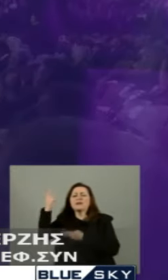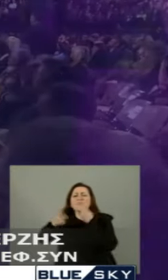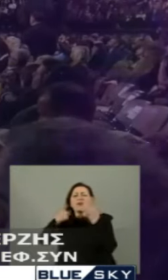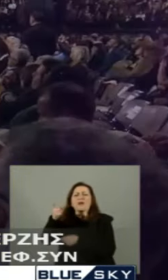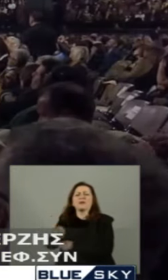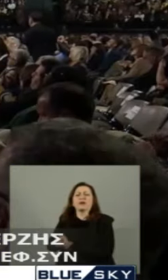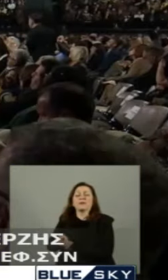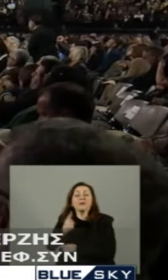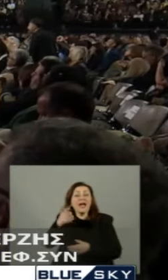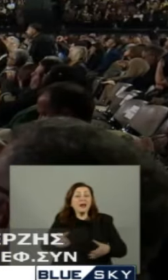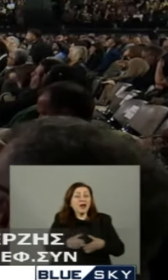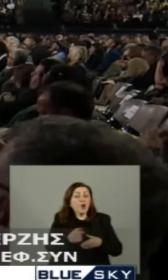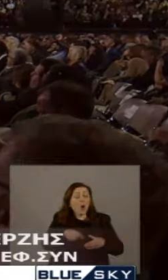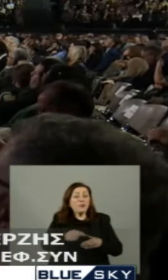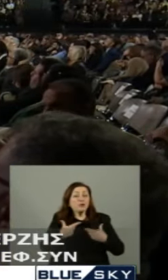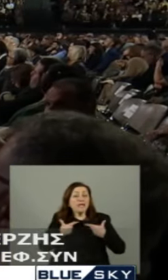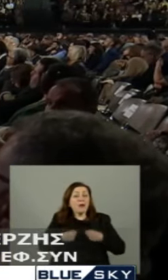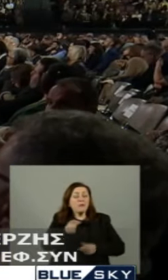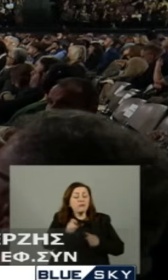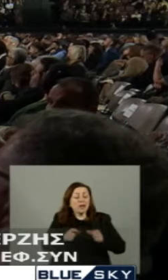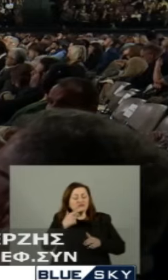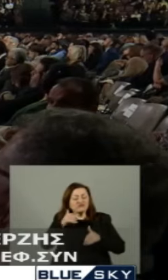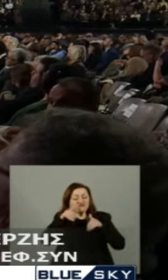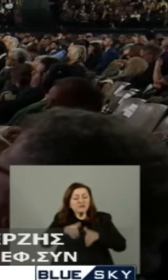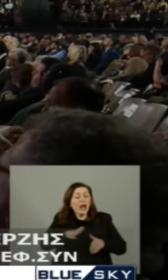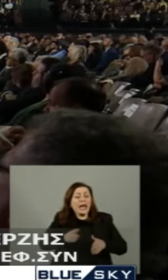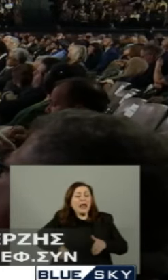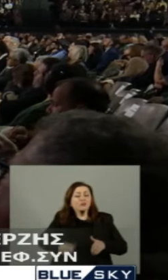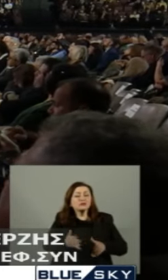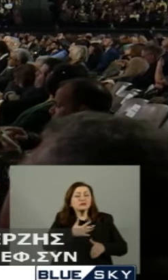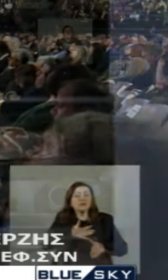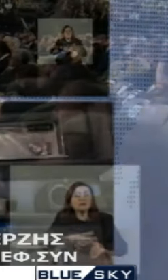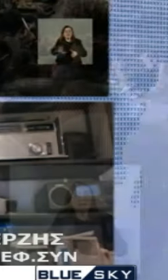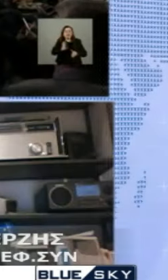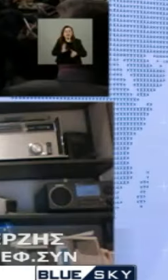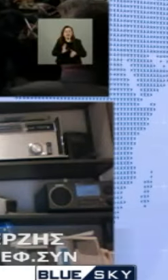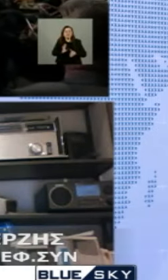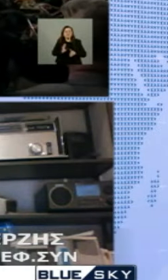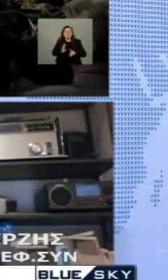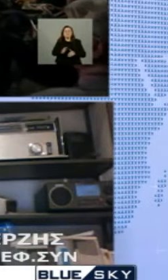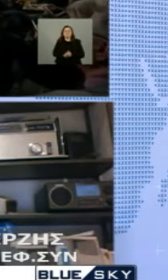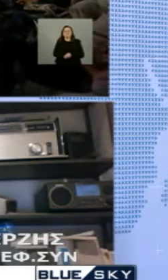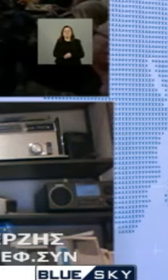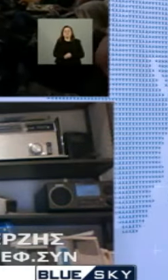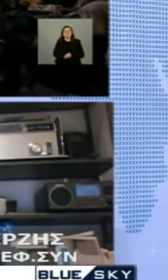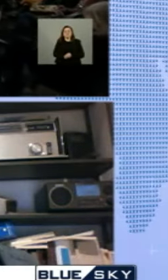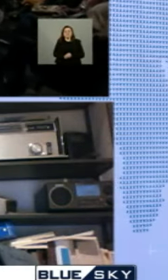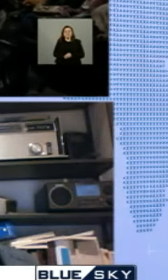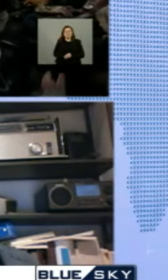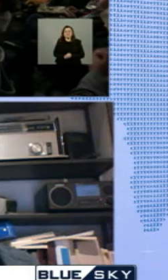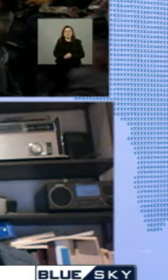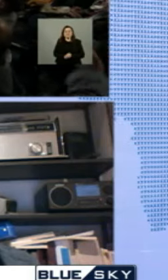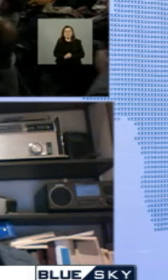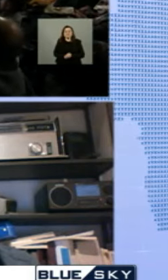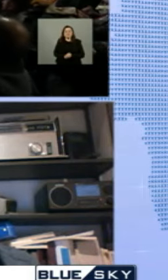Ναι. Θα υπάρξει δηλαδή πάρα πολύ πίεση. Άρα τώρα, για το επόμενο τετραήμερο, το συνέδριο αυτό που